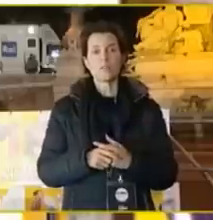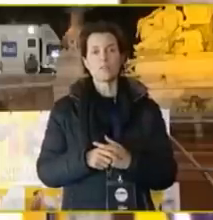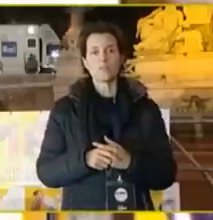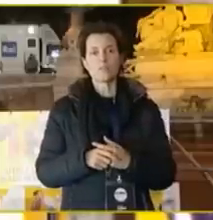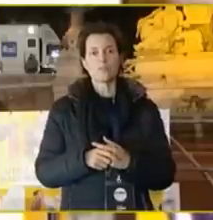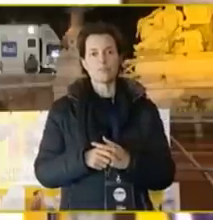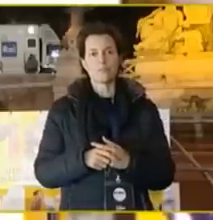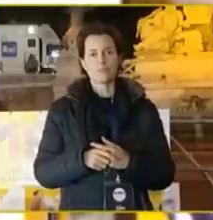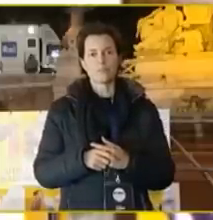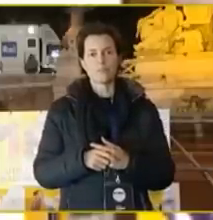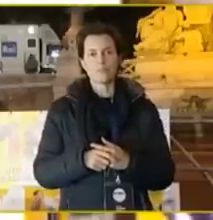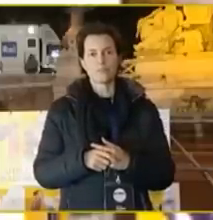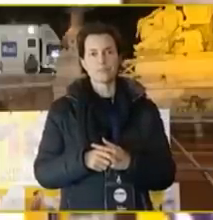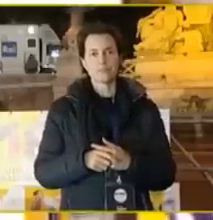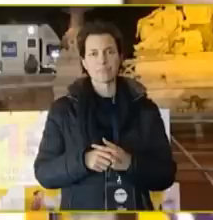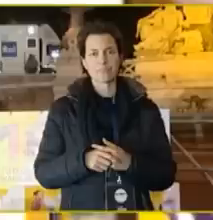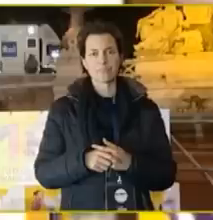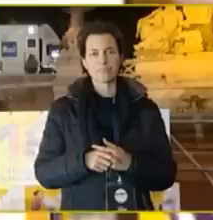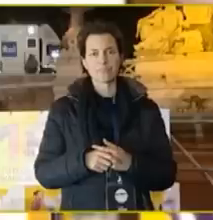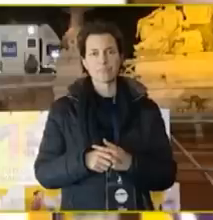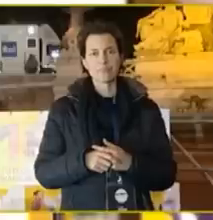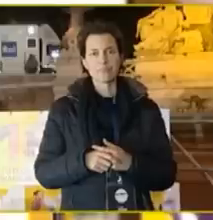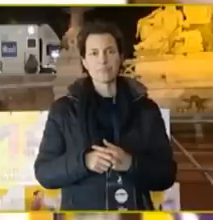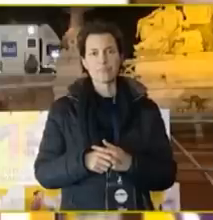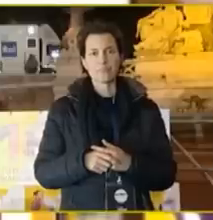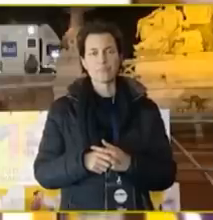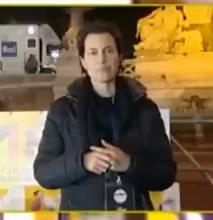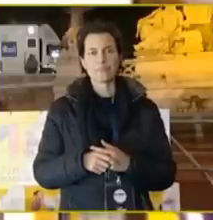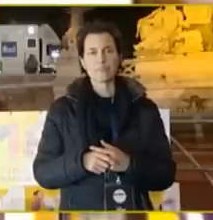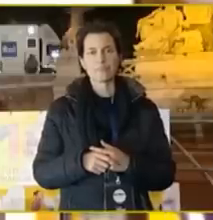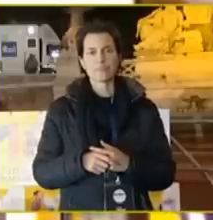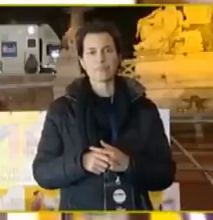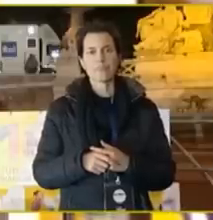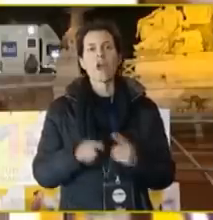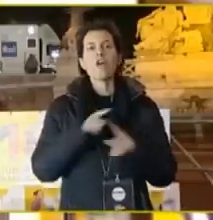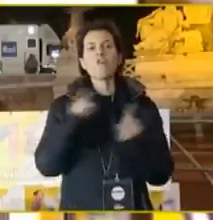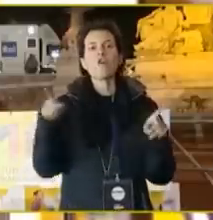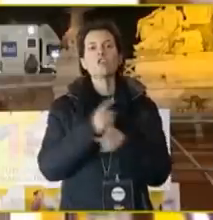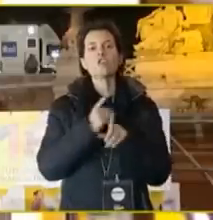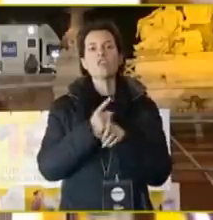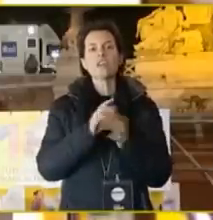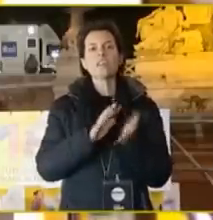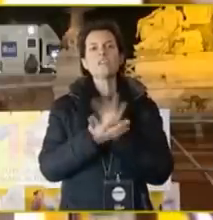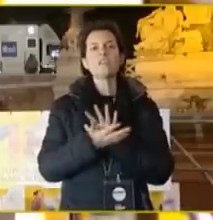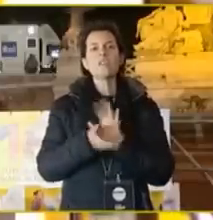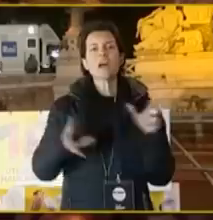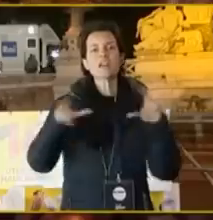maggioranza di governo che vi renderà orgogliosi della politica italiana, finalmente.